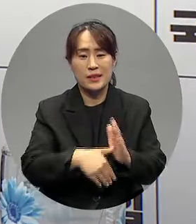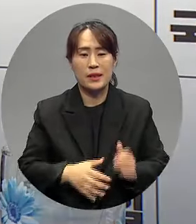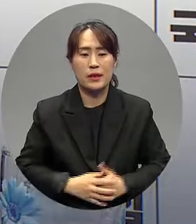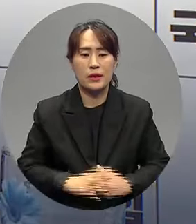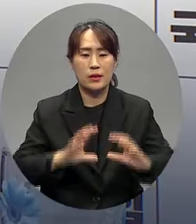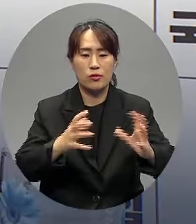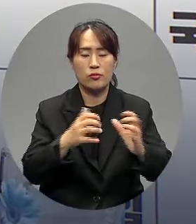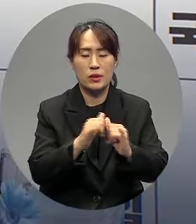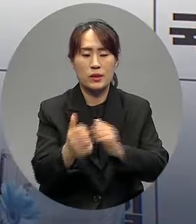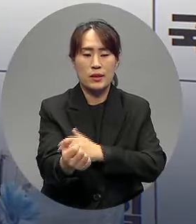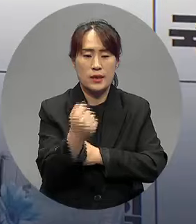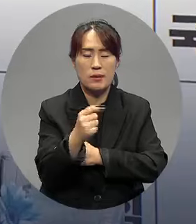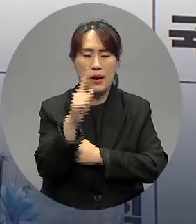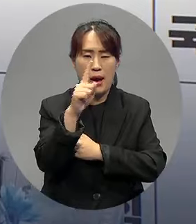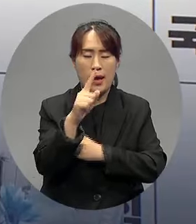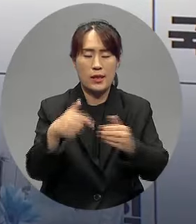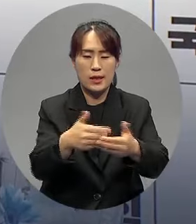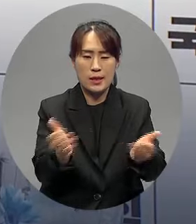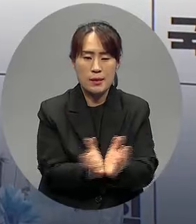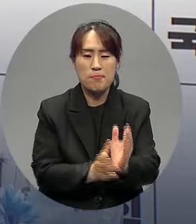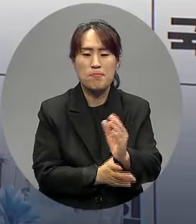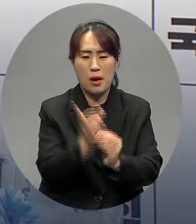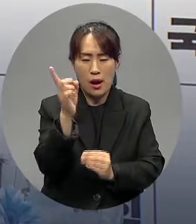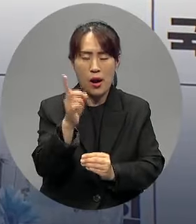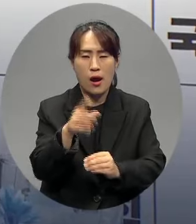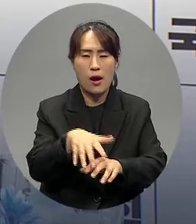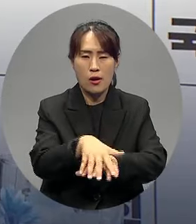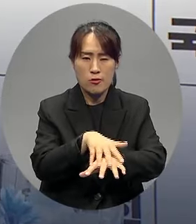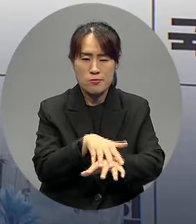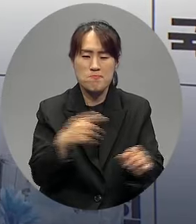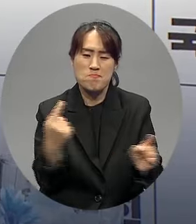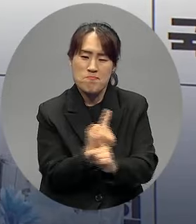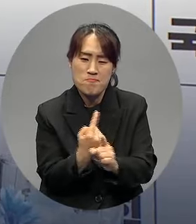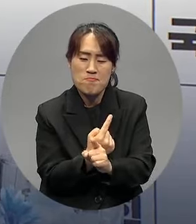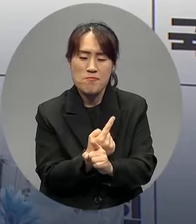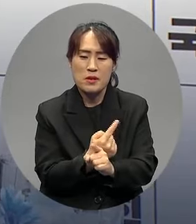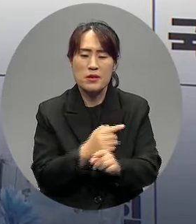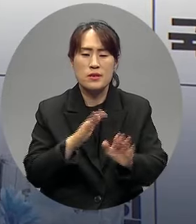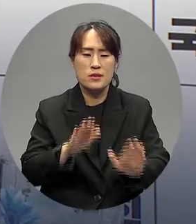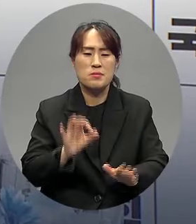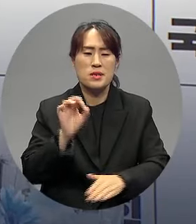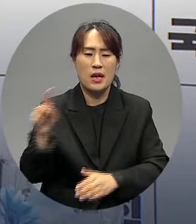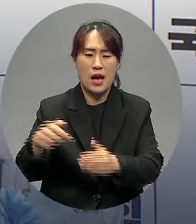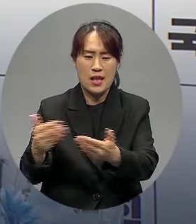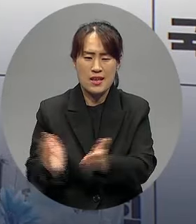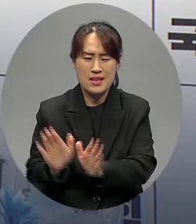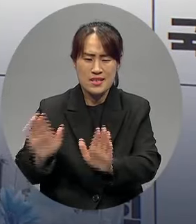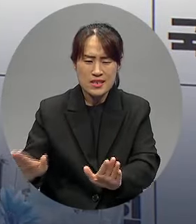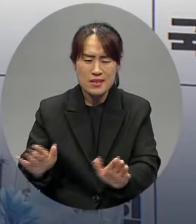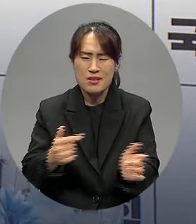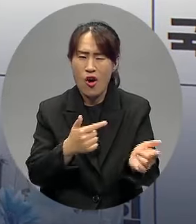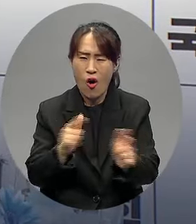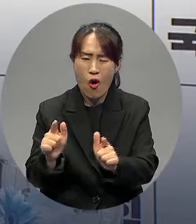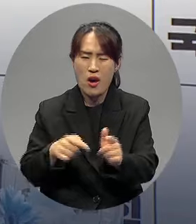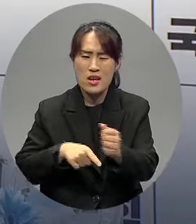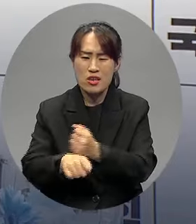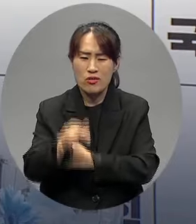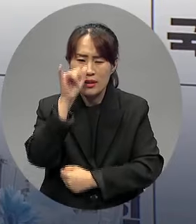국민의힘이 완팀이 돼서 조직 전열도 정비하고 사실은 또 야당이 지금 여러 가지